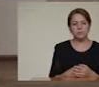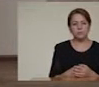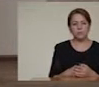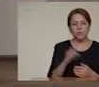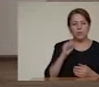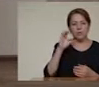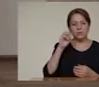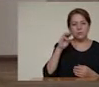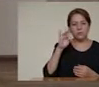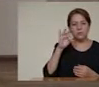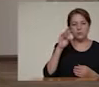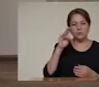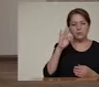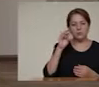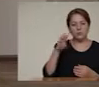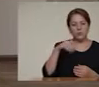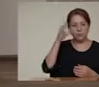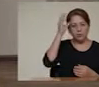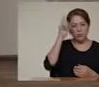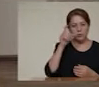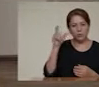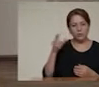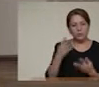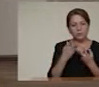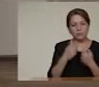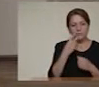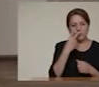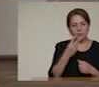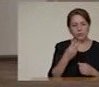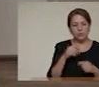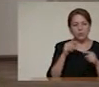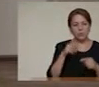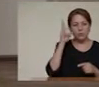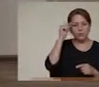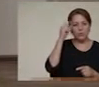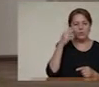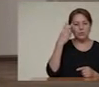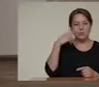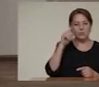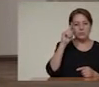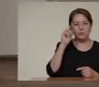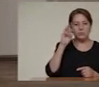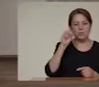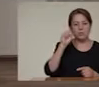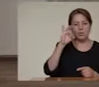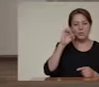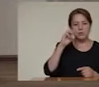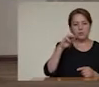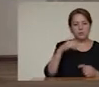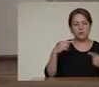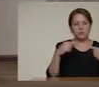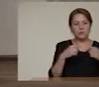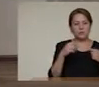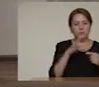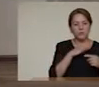Astronom olimlarning hisob-kitobiga ko'ra bu sana 21 martga to'g'ri keladi. Albatta